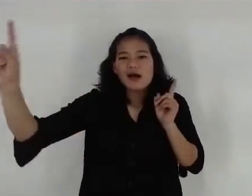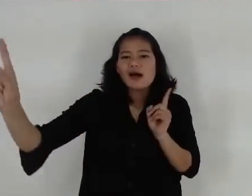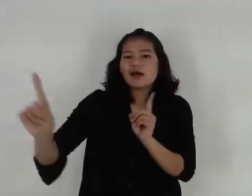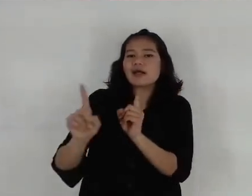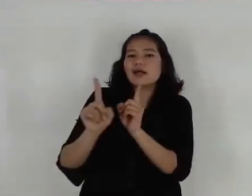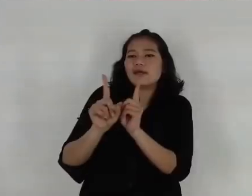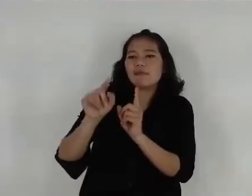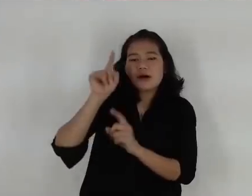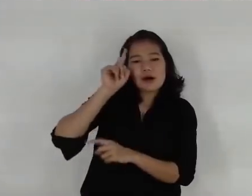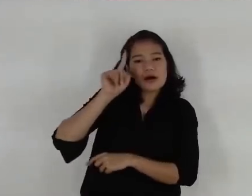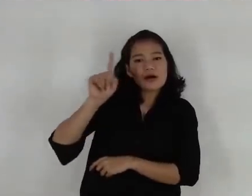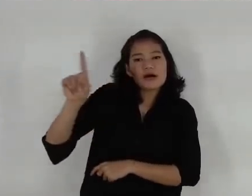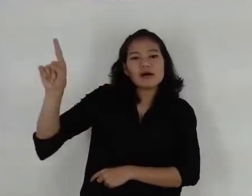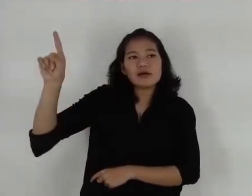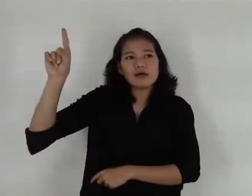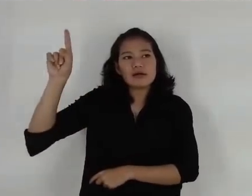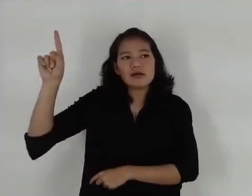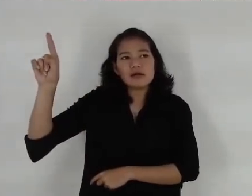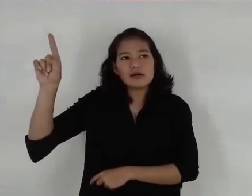uleri